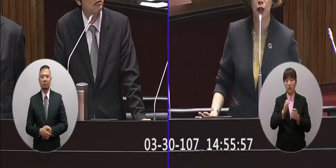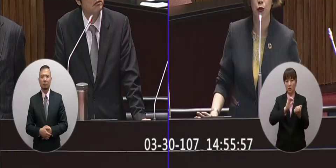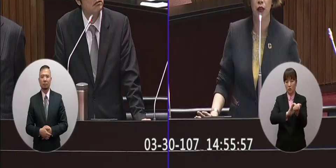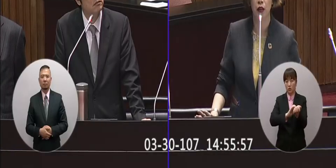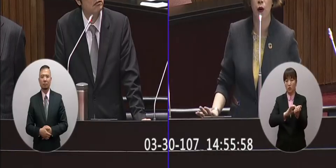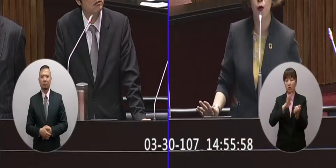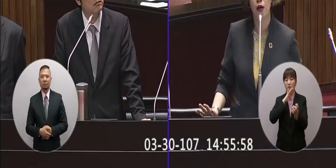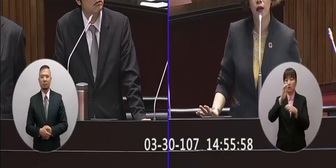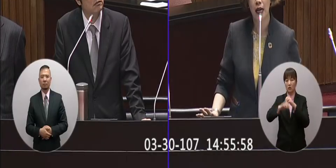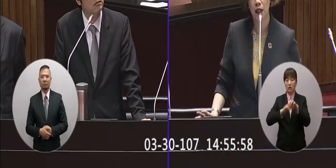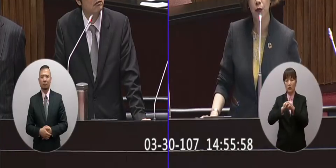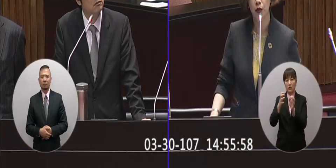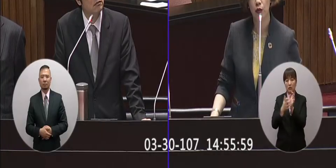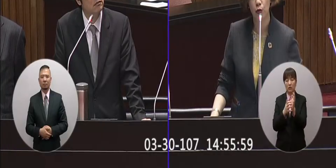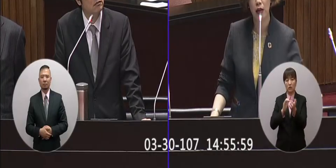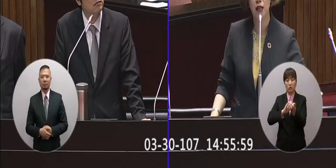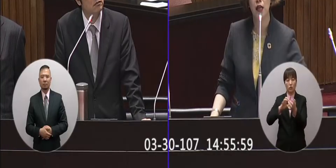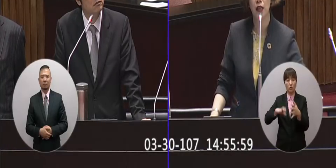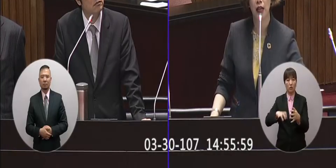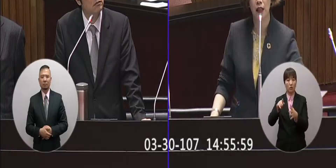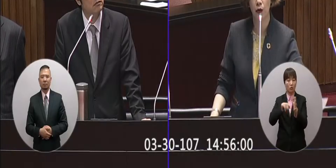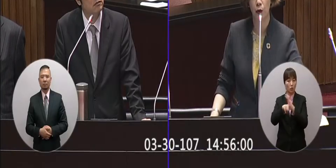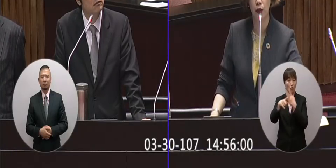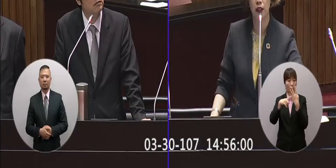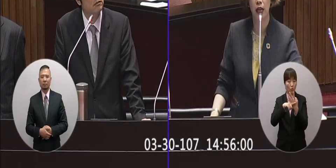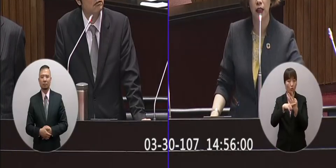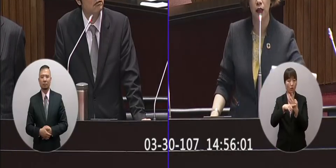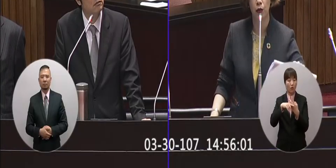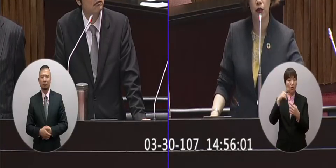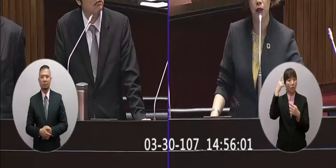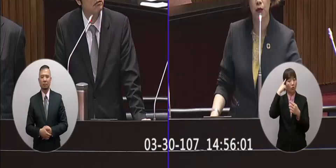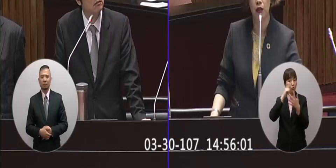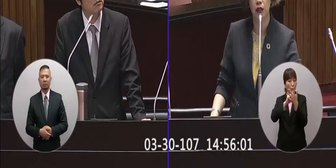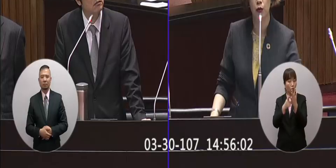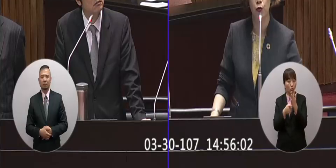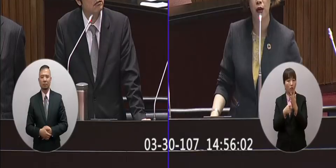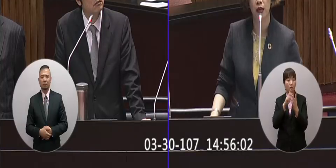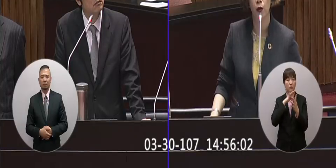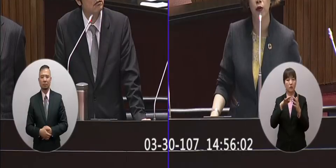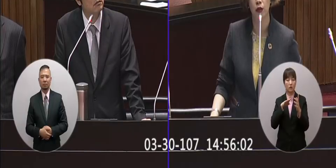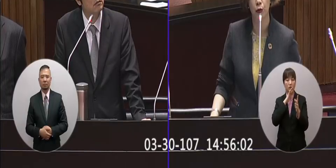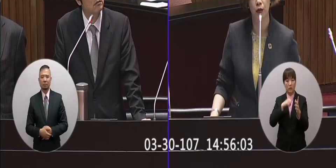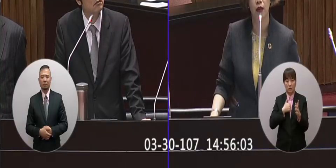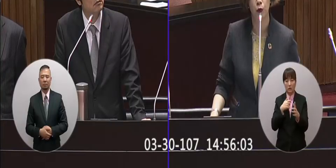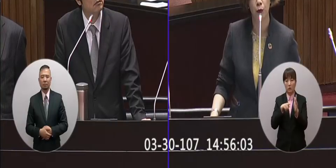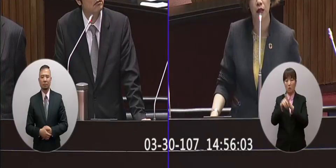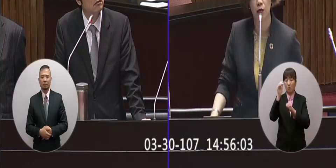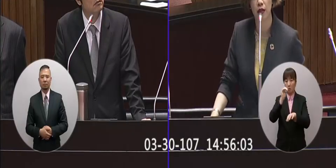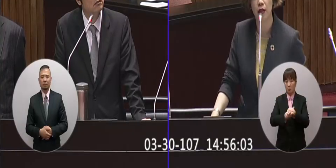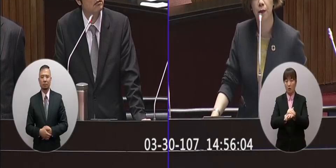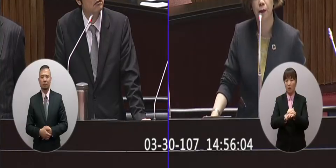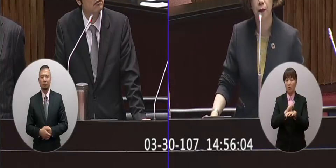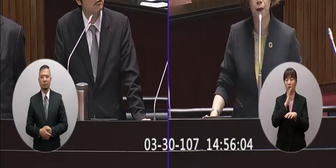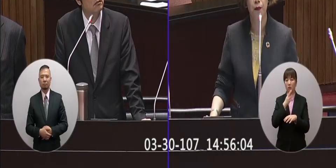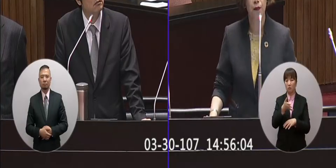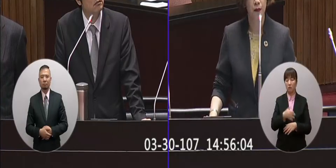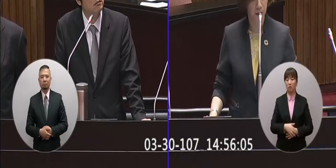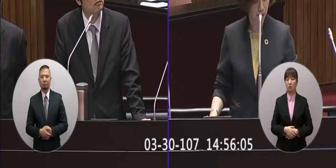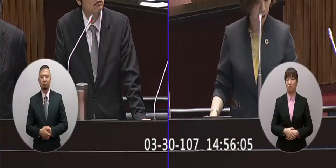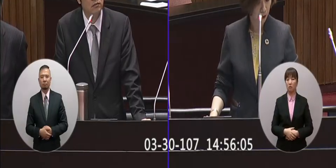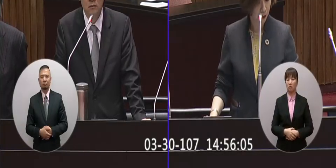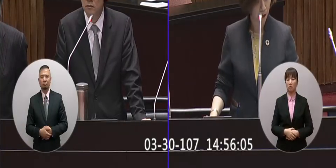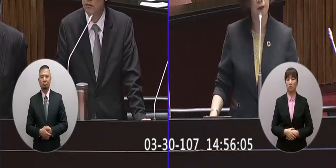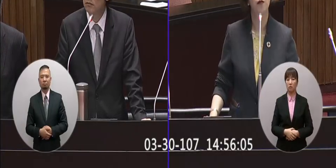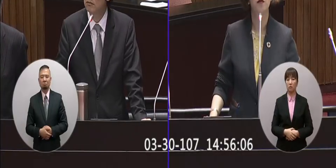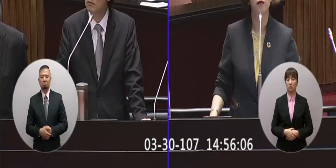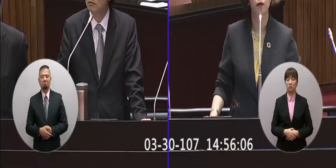成瘾医学里头，他是不是专业的，他的逻辑他的理论是不是戒毒专业或者是宣导毒品的专业？